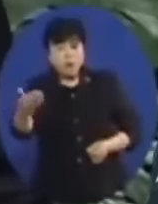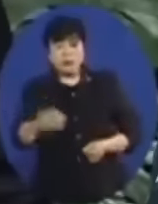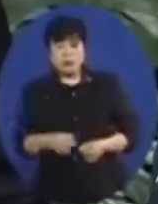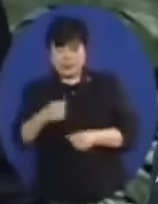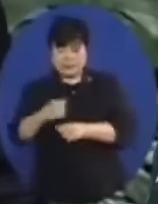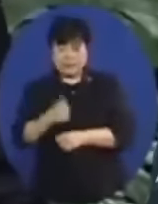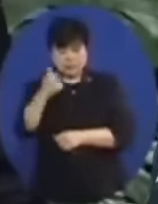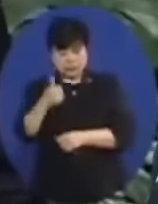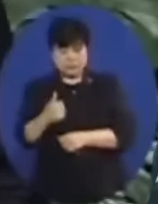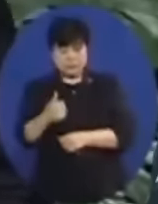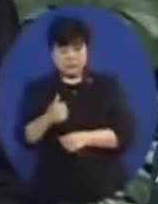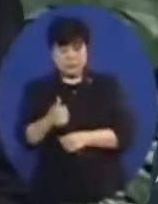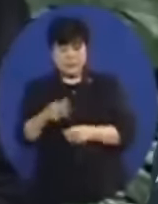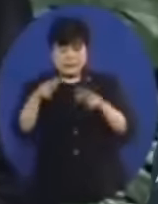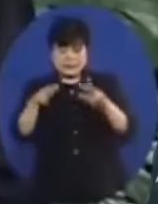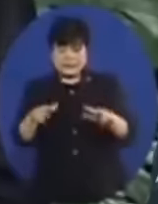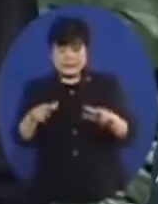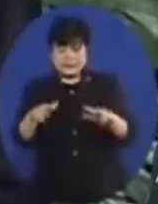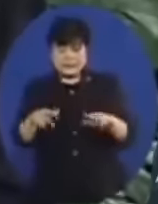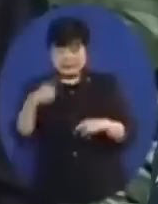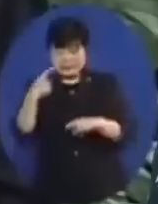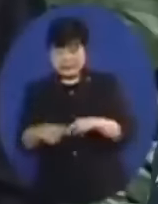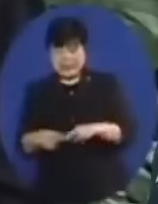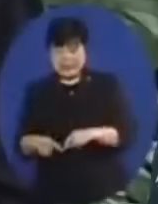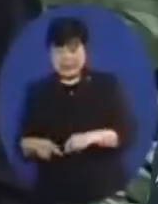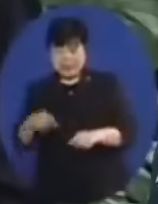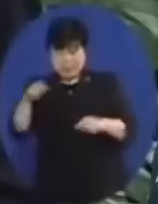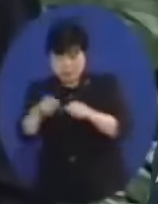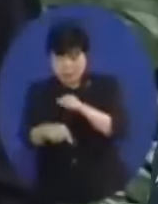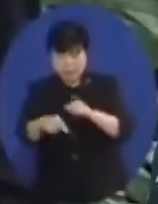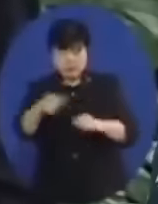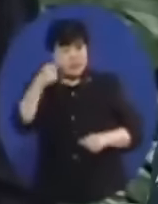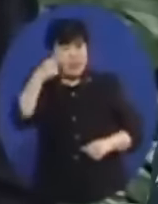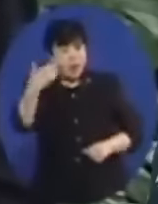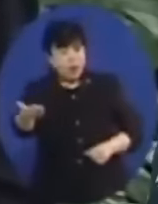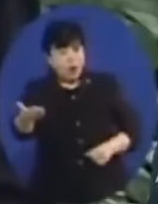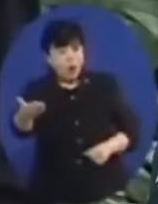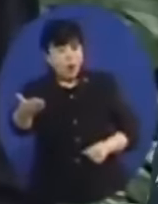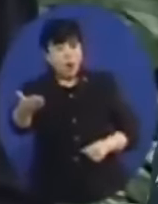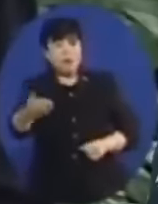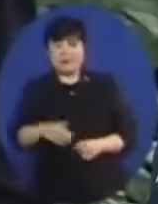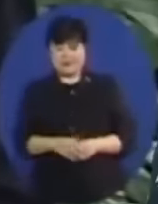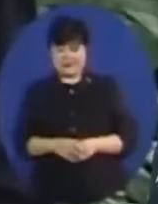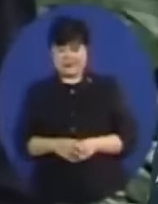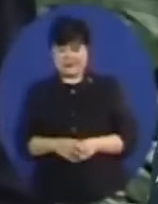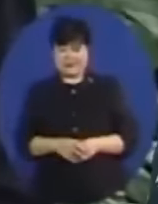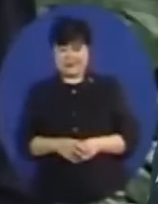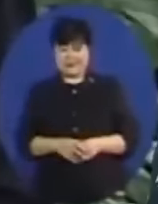장군님 지금만 내가 단칼에 죽일 수 있으니까 죽일까요?